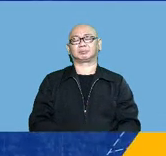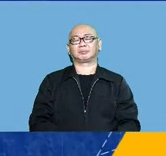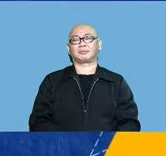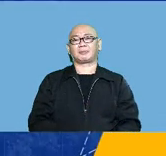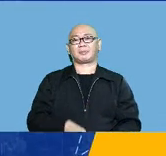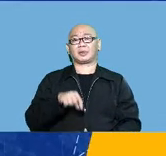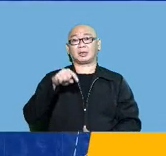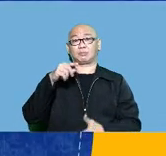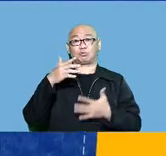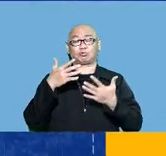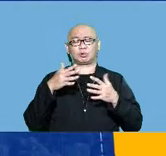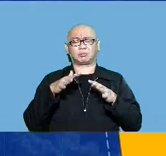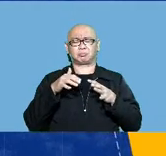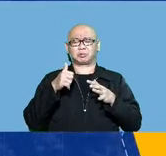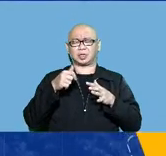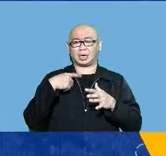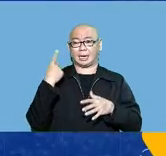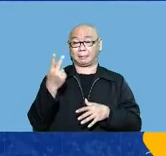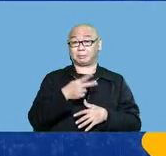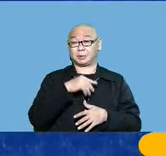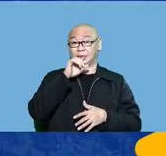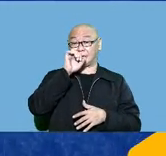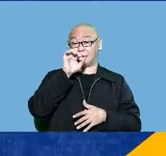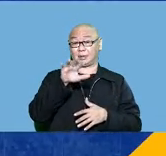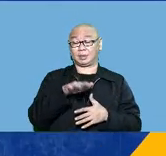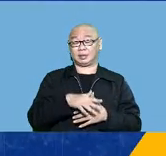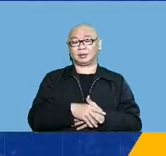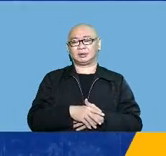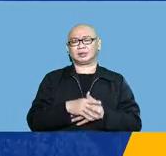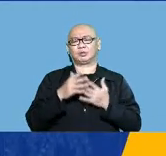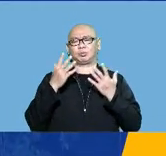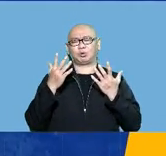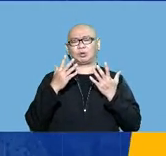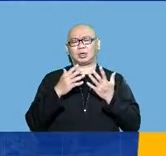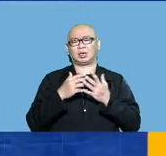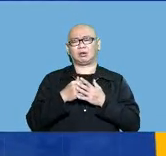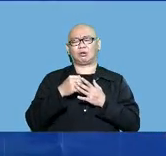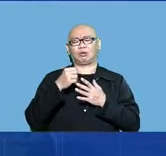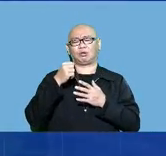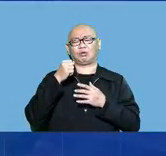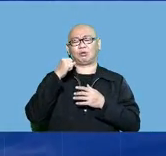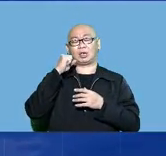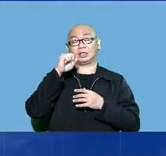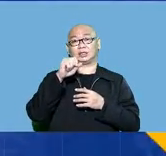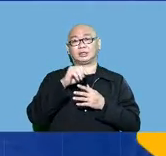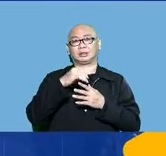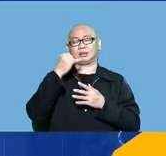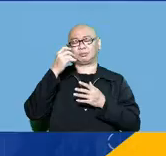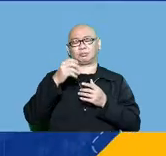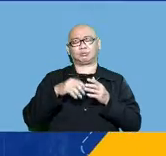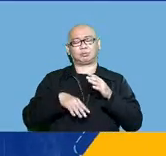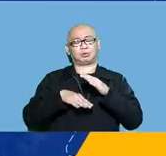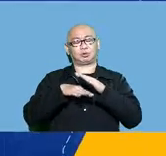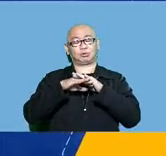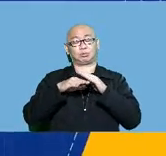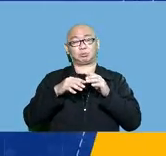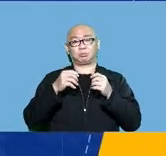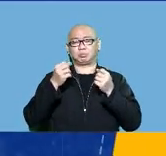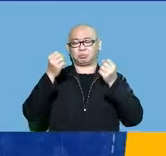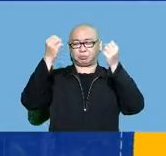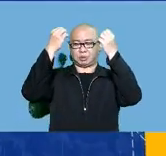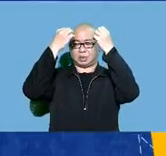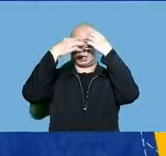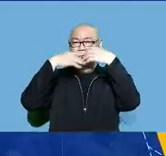Ini mungkin yang dapat kami sampaikan. Semoga orasi ilmiah ini memberikan manfaat dan penuh keberkahan.